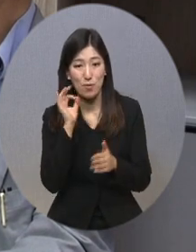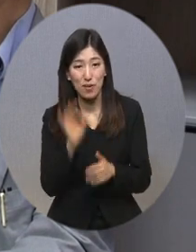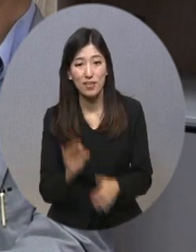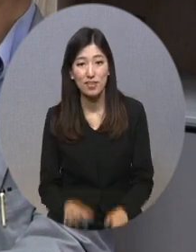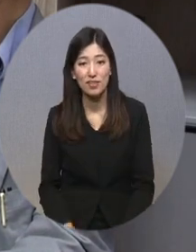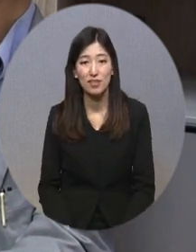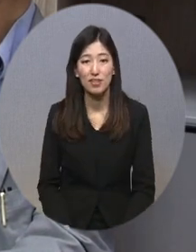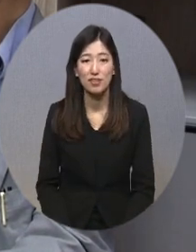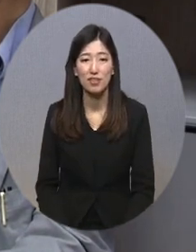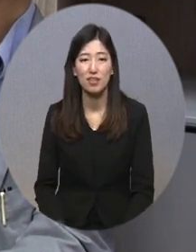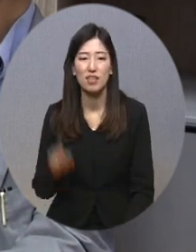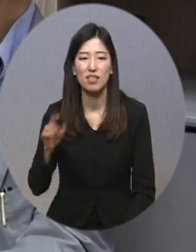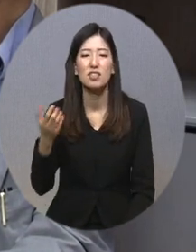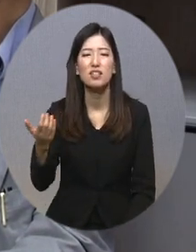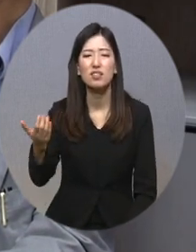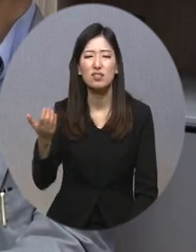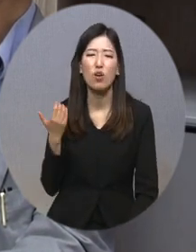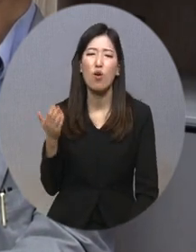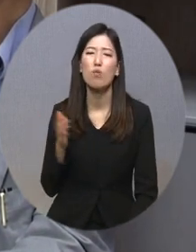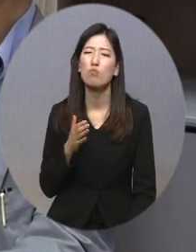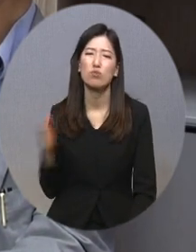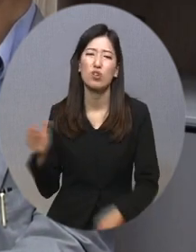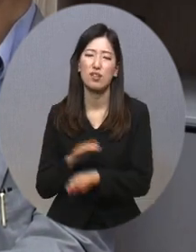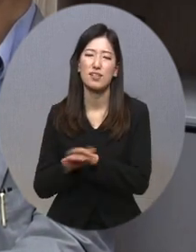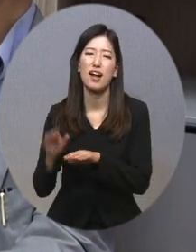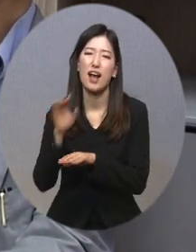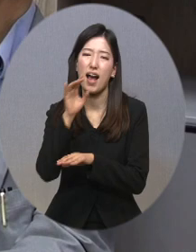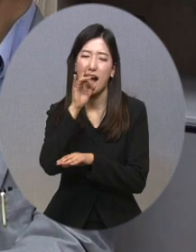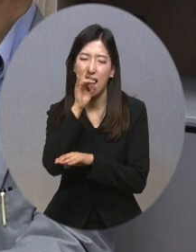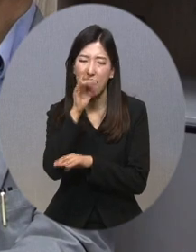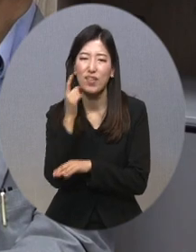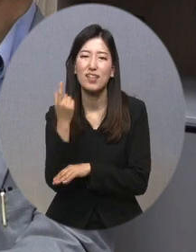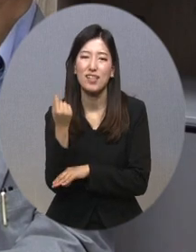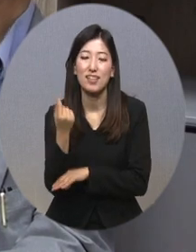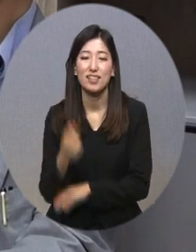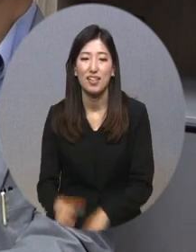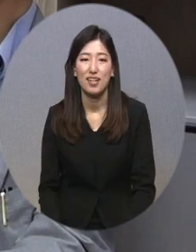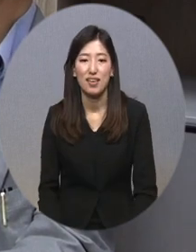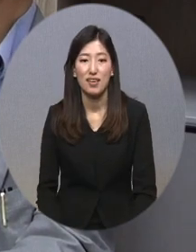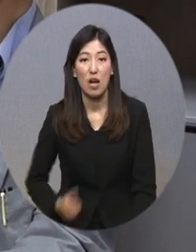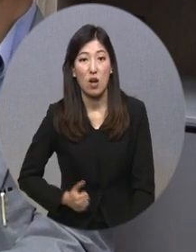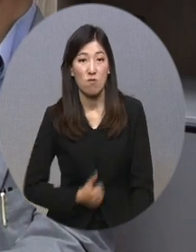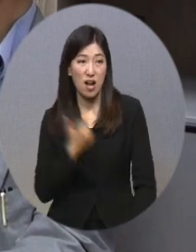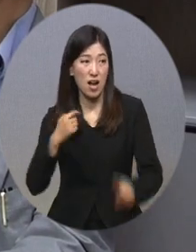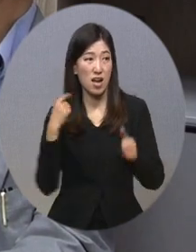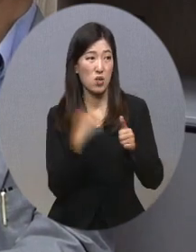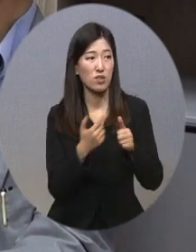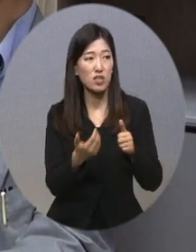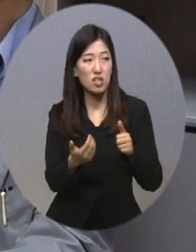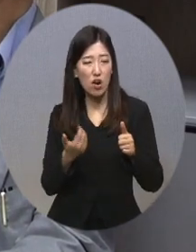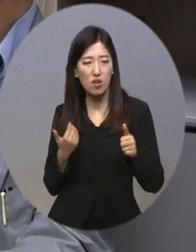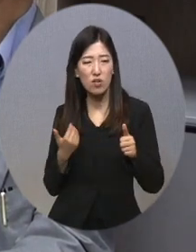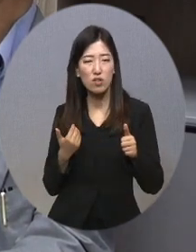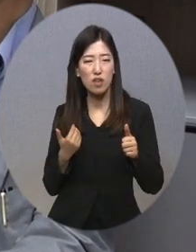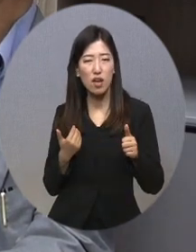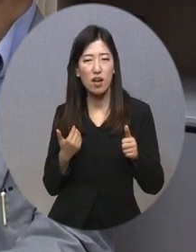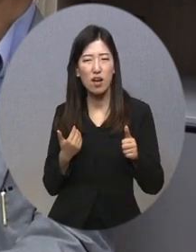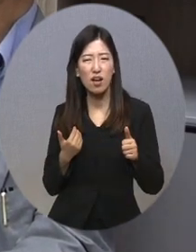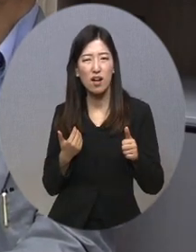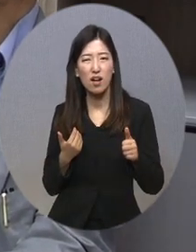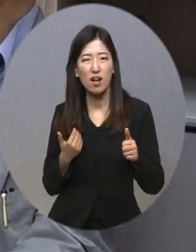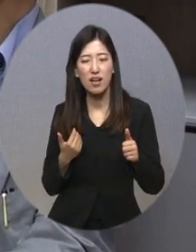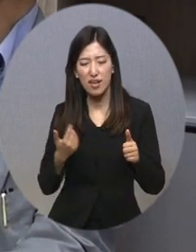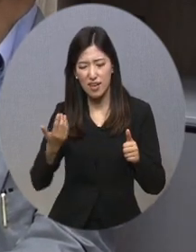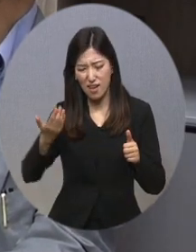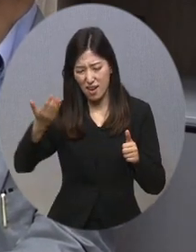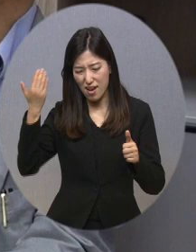전 과정부터 이 분은 예, 그게 잘 안 됐을 그 저 그렇겠죠. 예, 그렇죠. 왜냐하면 뭔가 사랑을 충분히 받았다든가